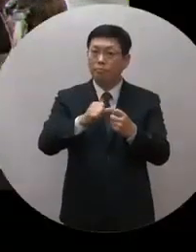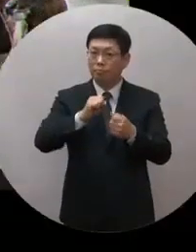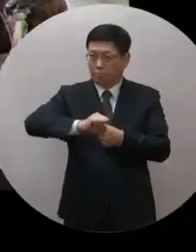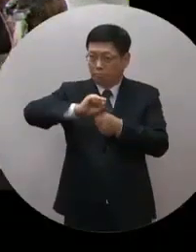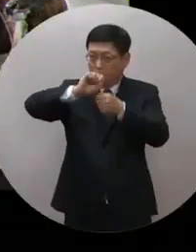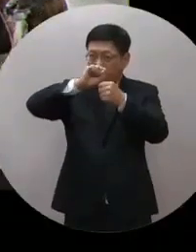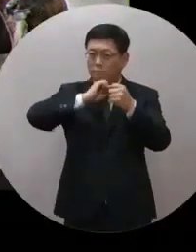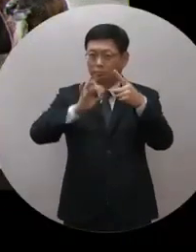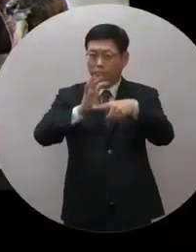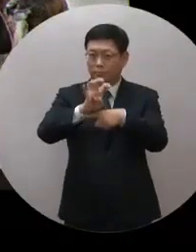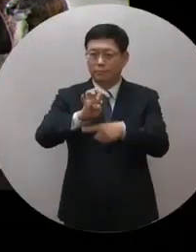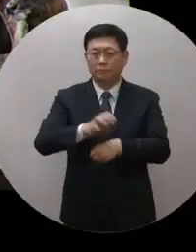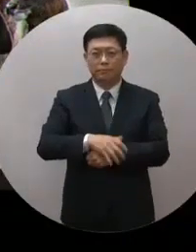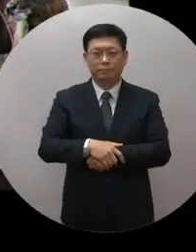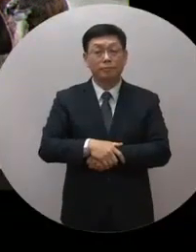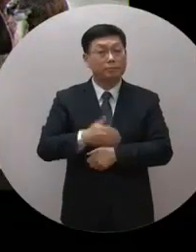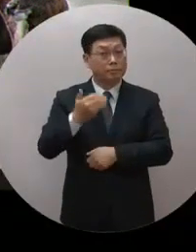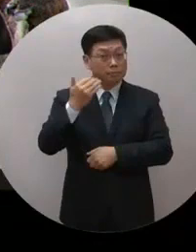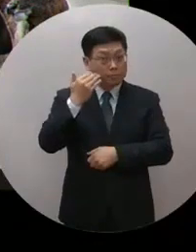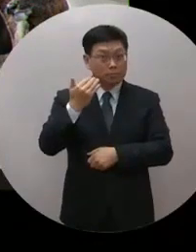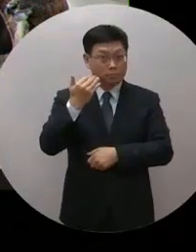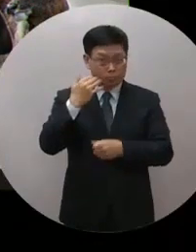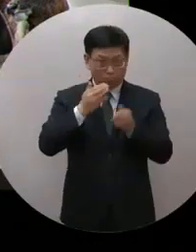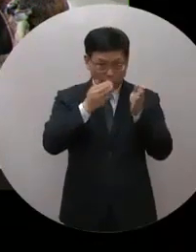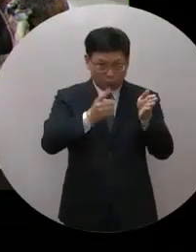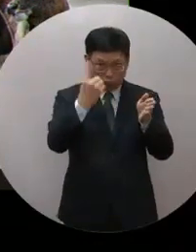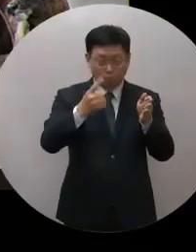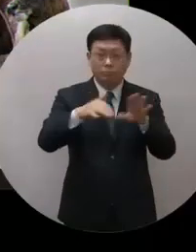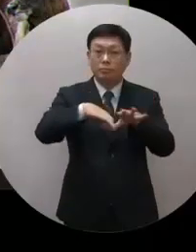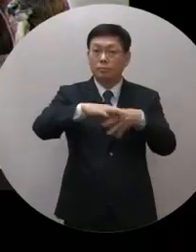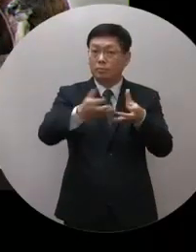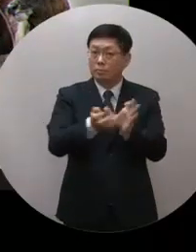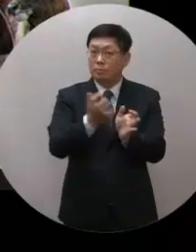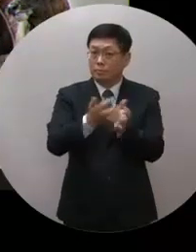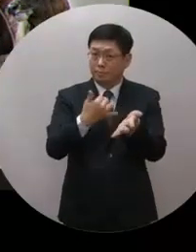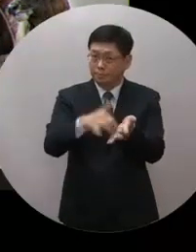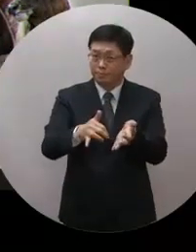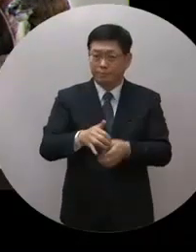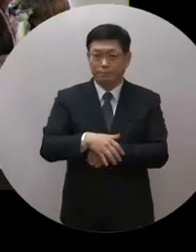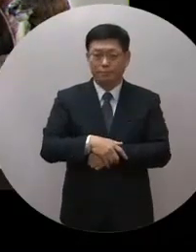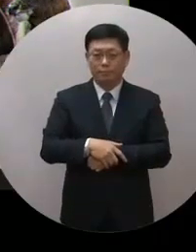成长了40%。如果单就文化部的预算，